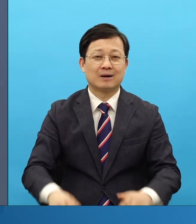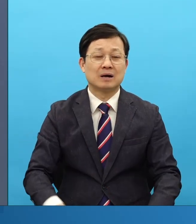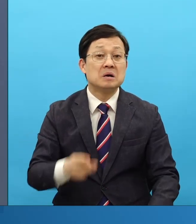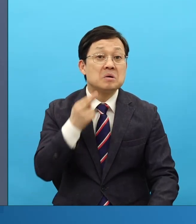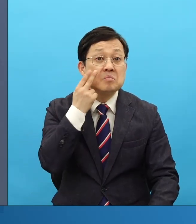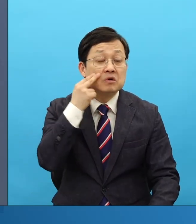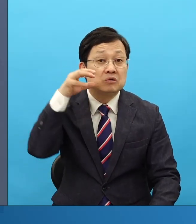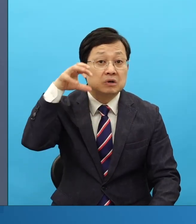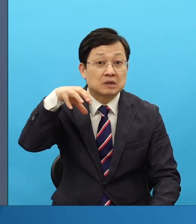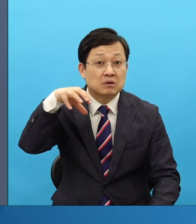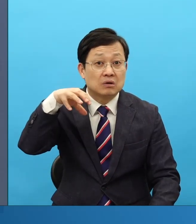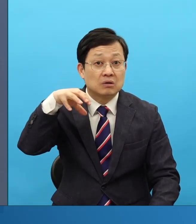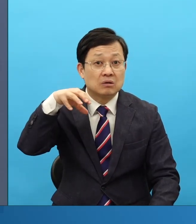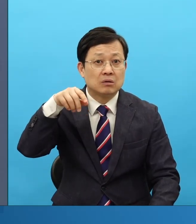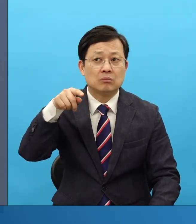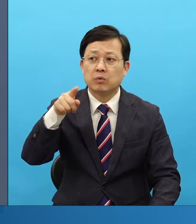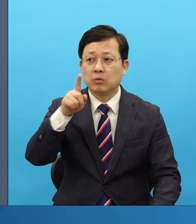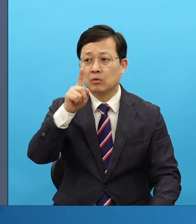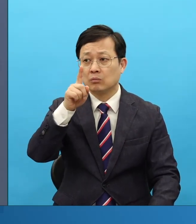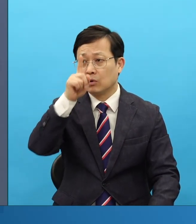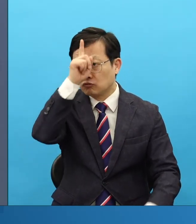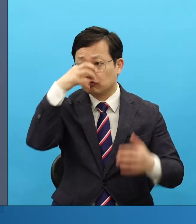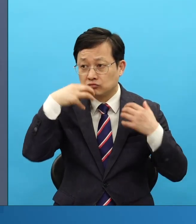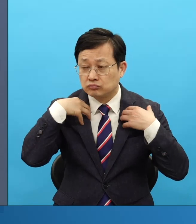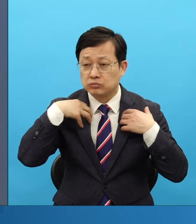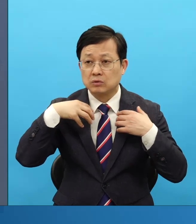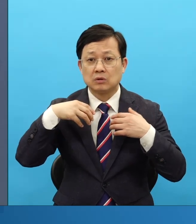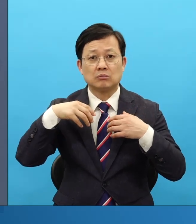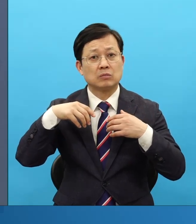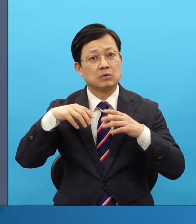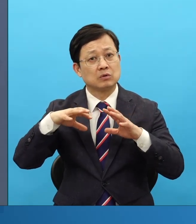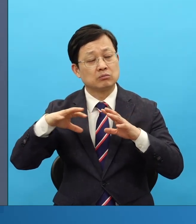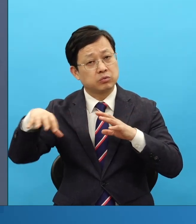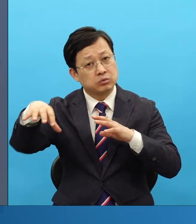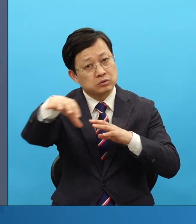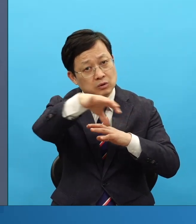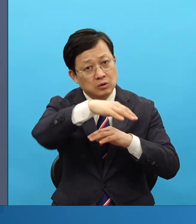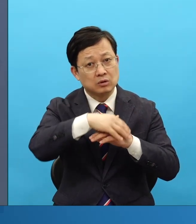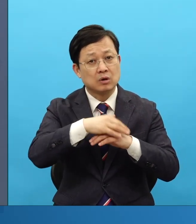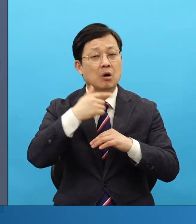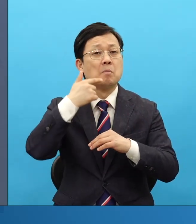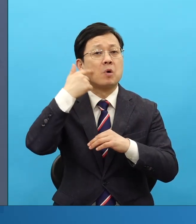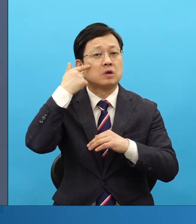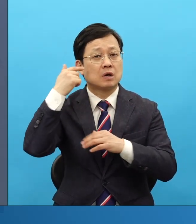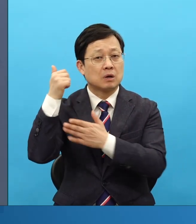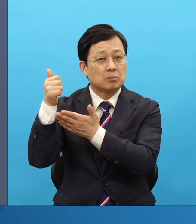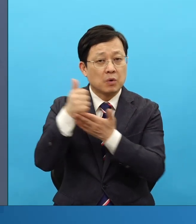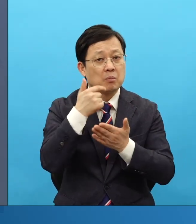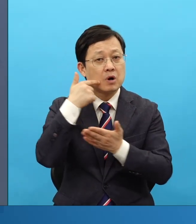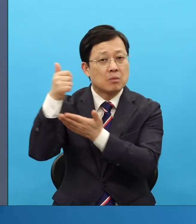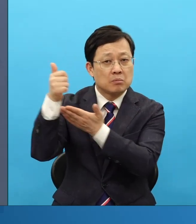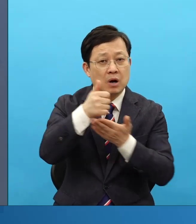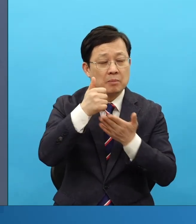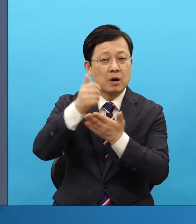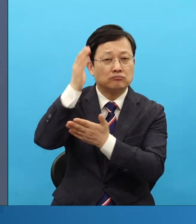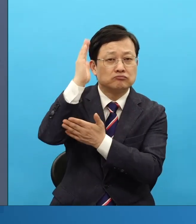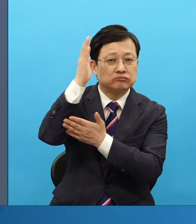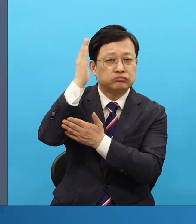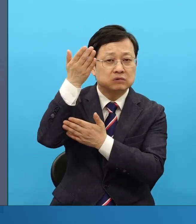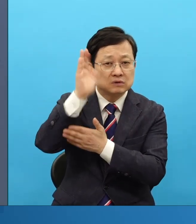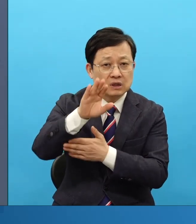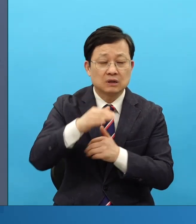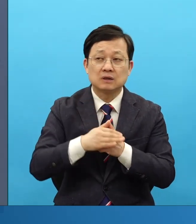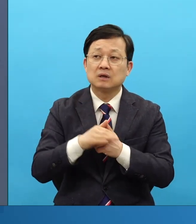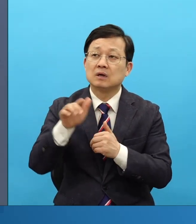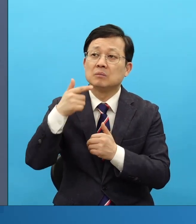미국에서는 국회에서 이야기 안 합니까? And right now we see that the government of the U.S. are saying, 늘 목사님들 와서 예배인도 하는데 목사님 보고 얘기했다니까요.